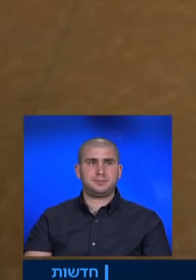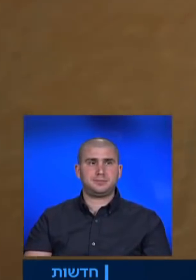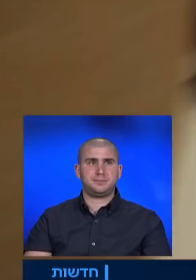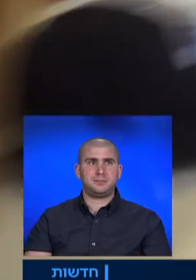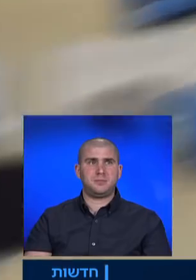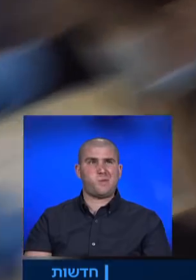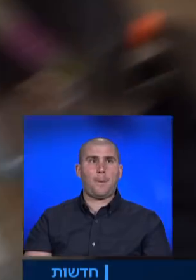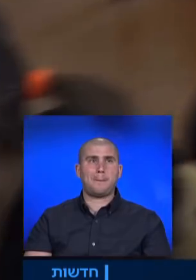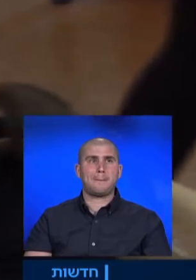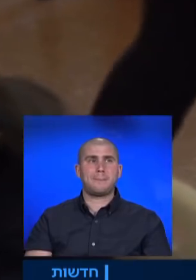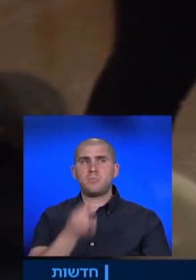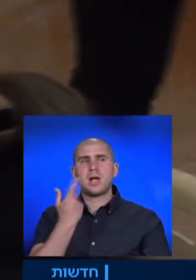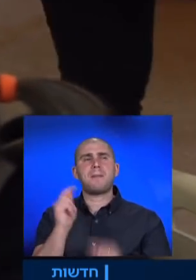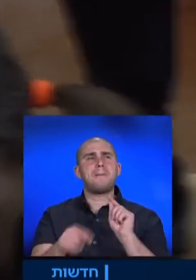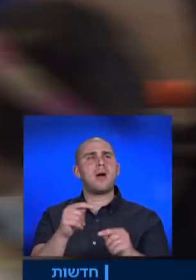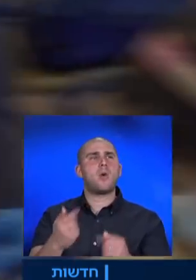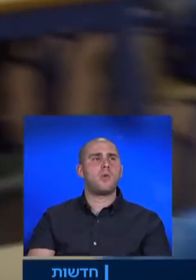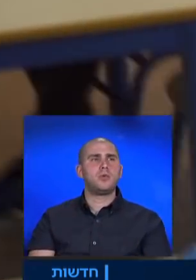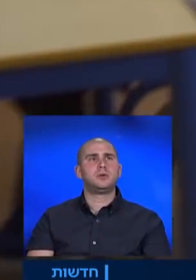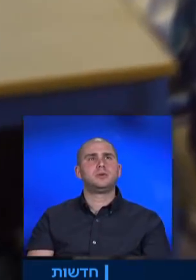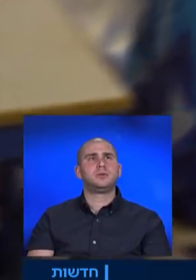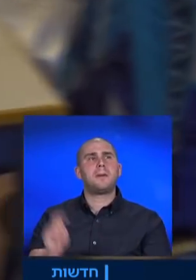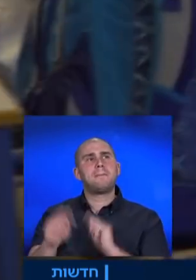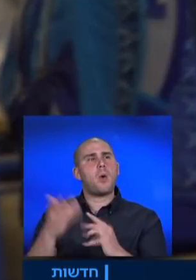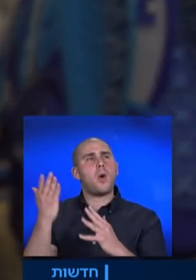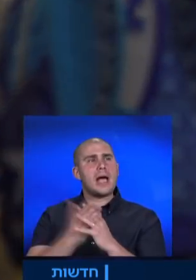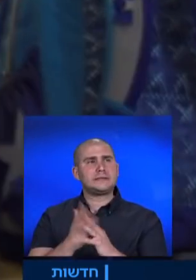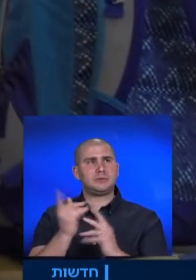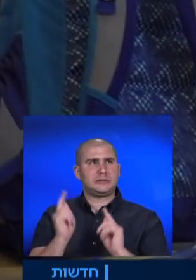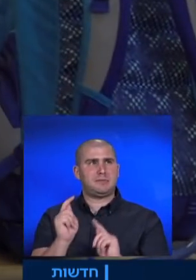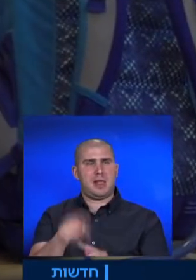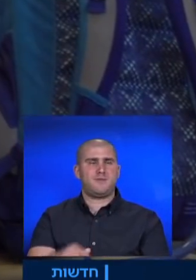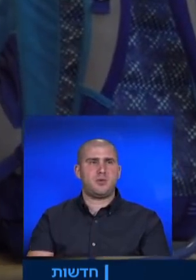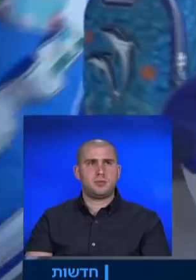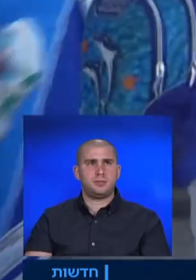כמה הגיעו? הגיעו חצי ממה שאמורים להגיע.